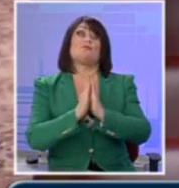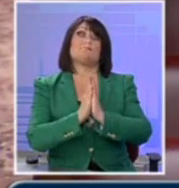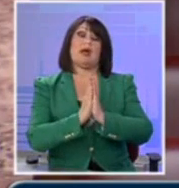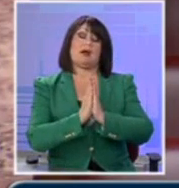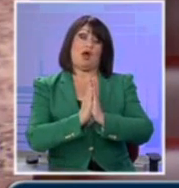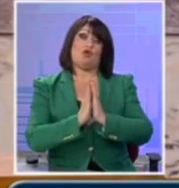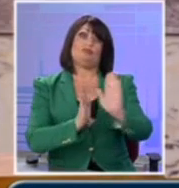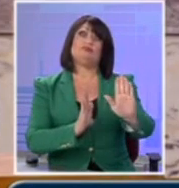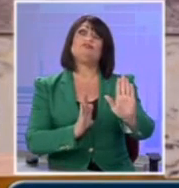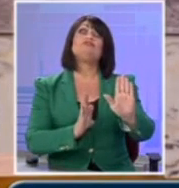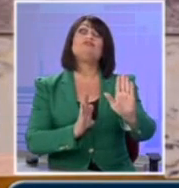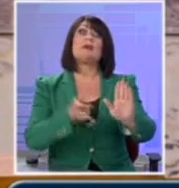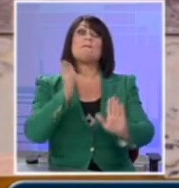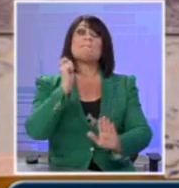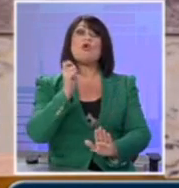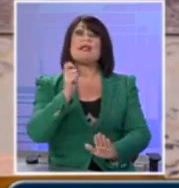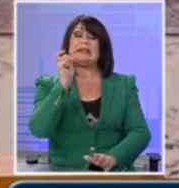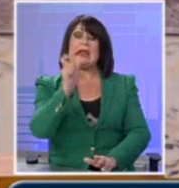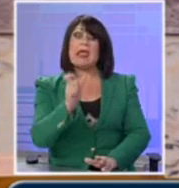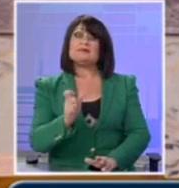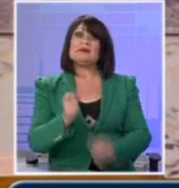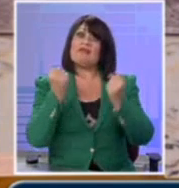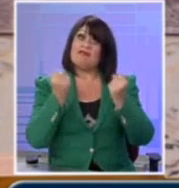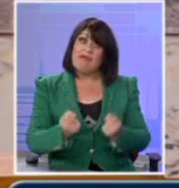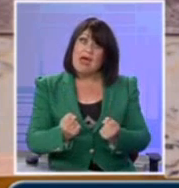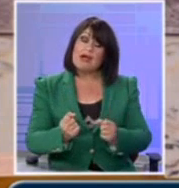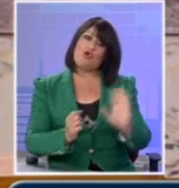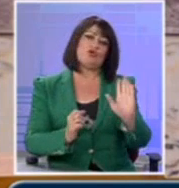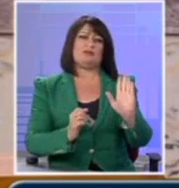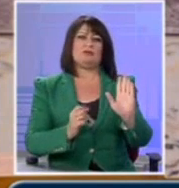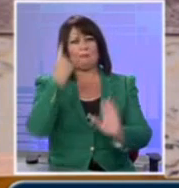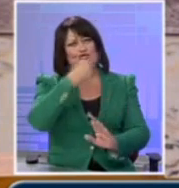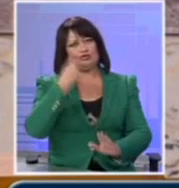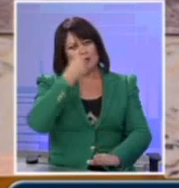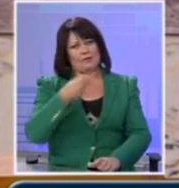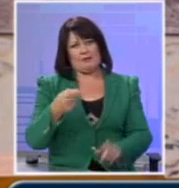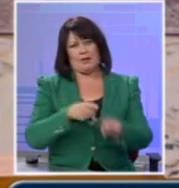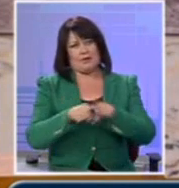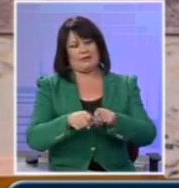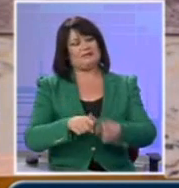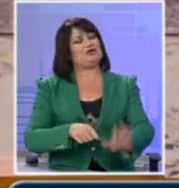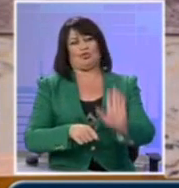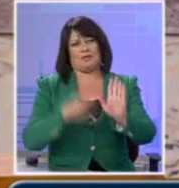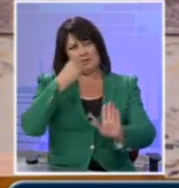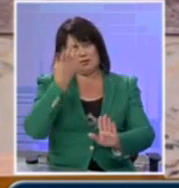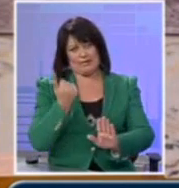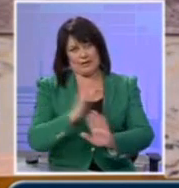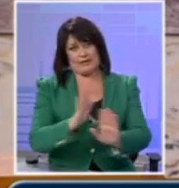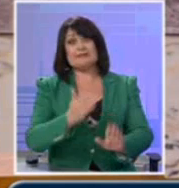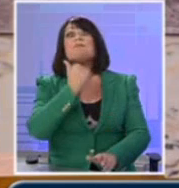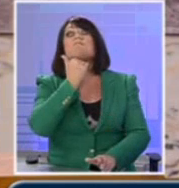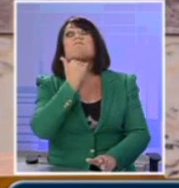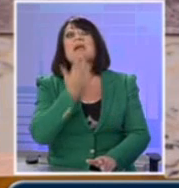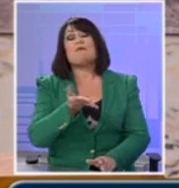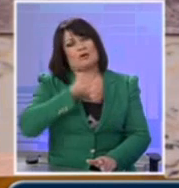πάρα πολύ. Είναι πολιτικοί χαρακτηρισμοί, βαρύτατοι μένα, αλλά δεν συνιστούν προσωπικό. Έτσι, σε καμία περίπτωση. Άρα δεν μπορείτε